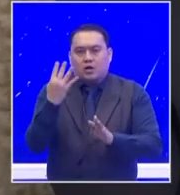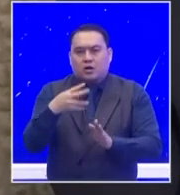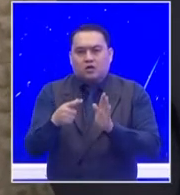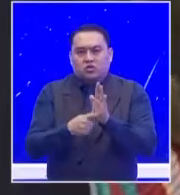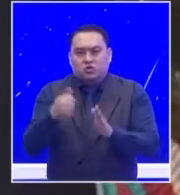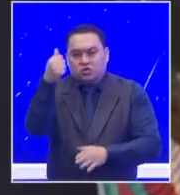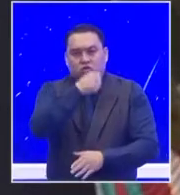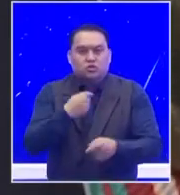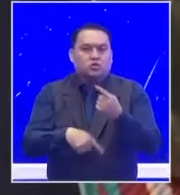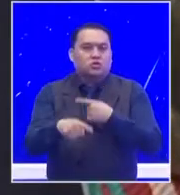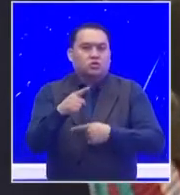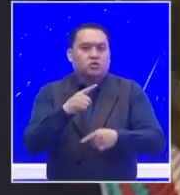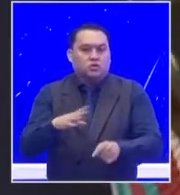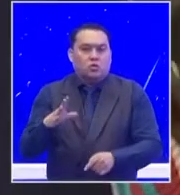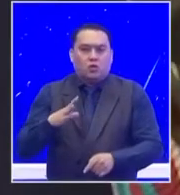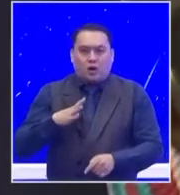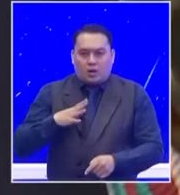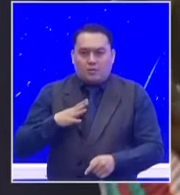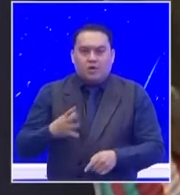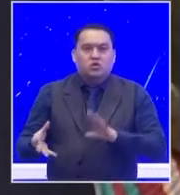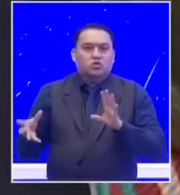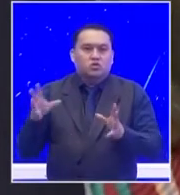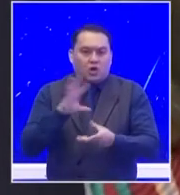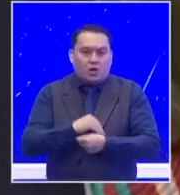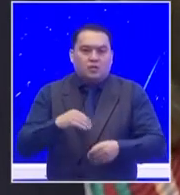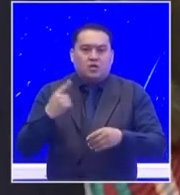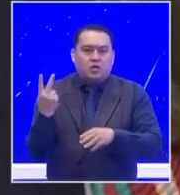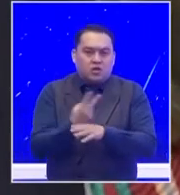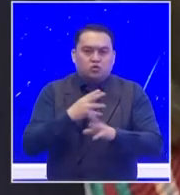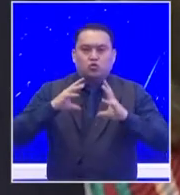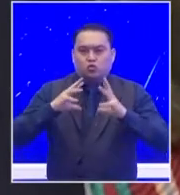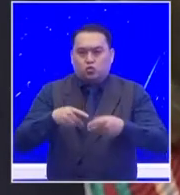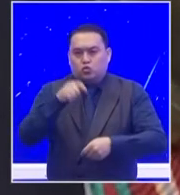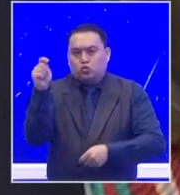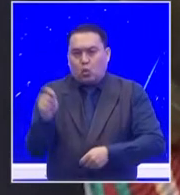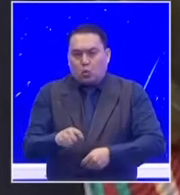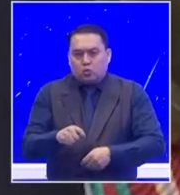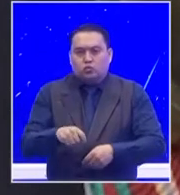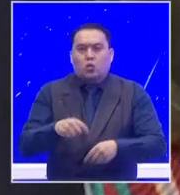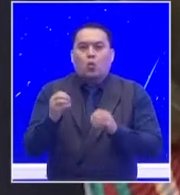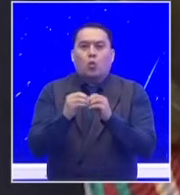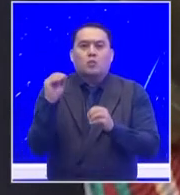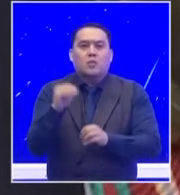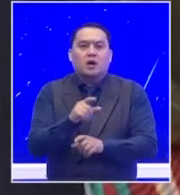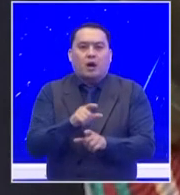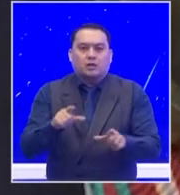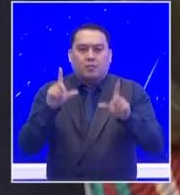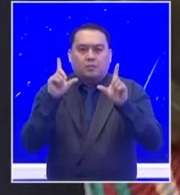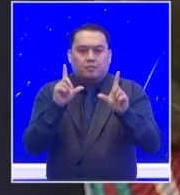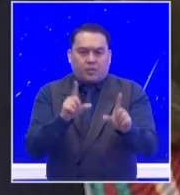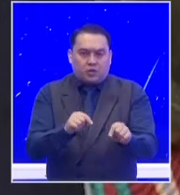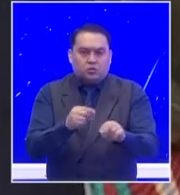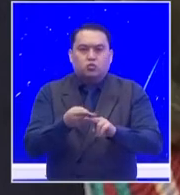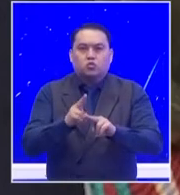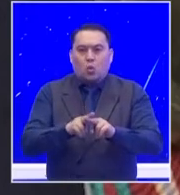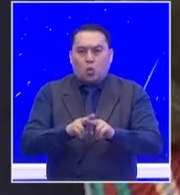тек 1947 жылы оралыпты. Жалпы екінші дүниежүзілік соғыста бұл өңірден 10 мыңнан аса адам аттанса, сол